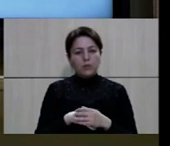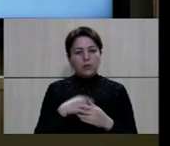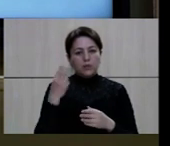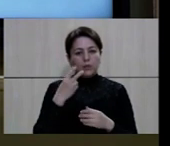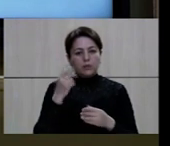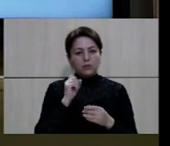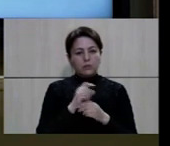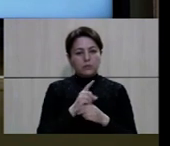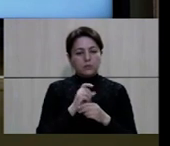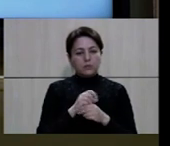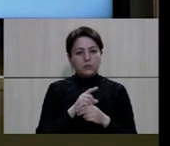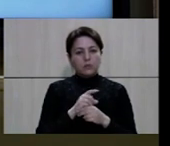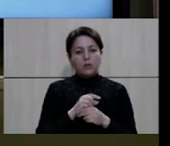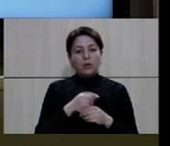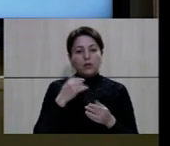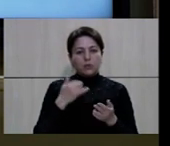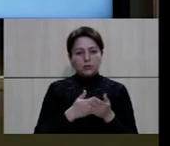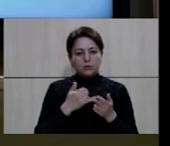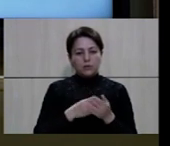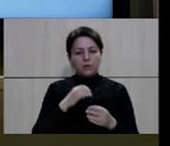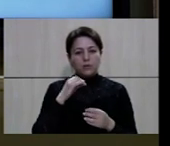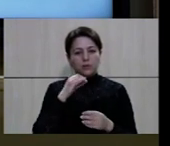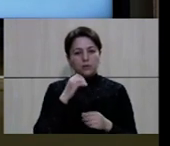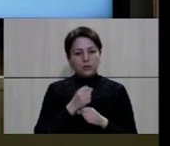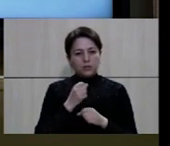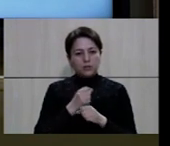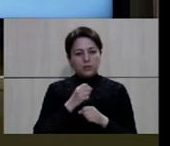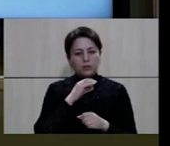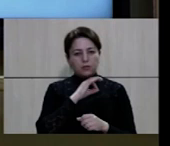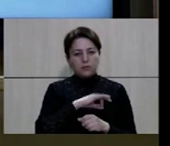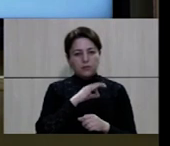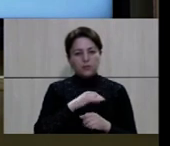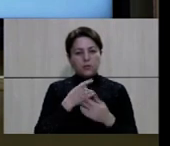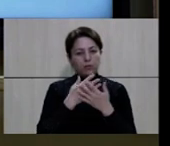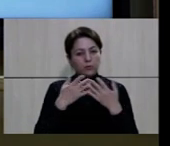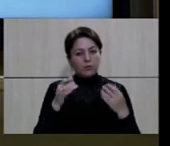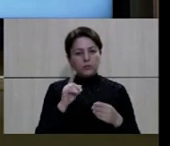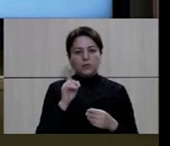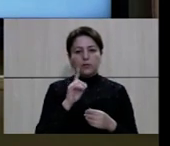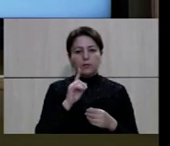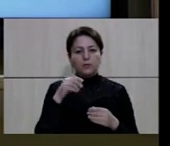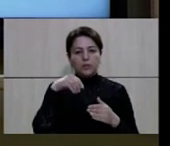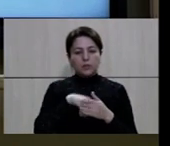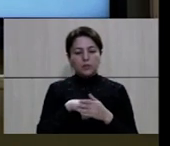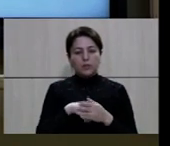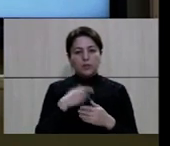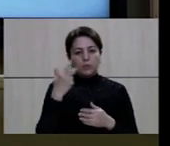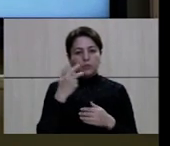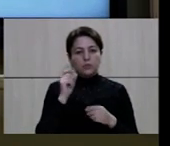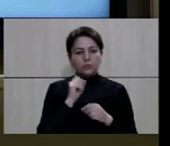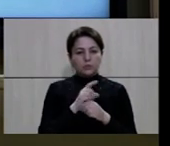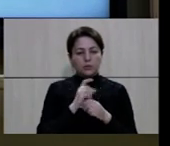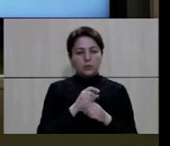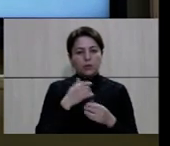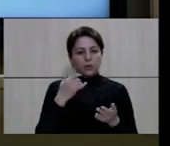Ikkinchi topshirig'imiz kavsharlashda ishlatiladigan buyum turlariga nimalar kiradi? Uchinchi topshiriq